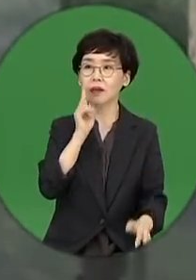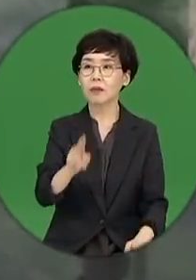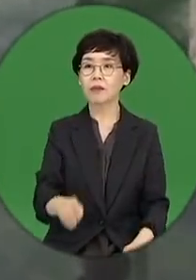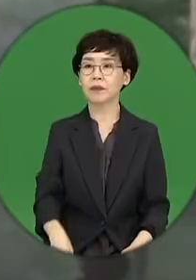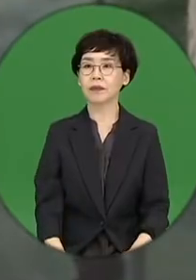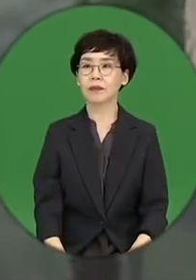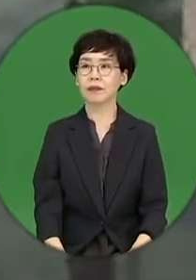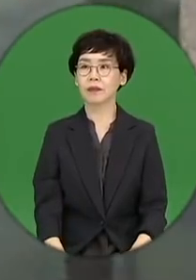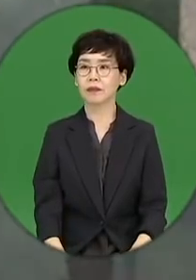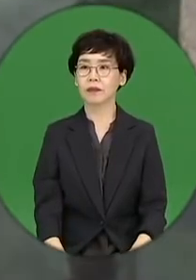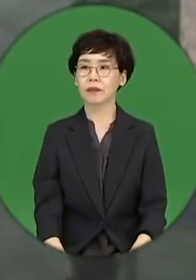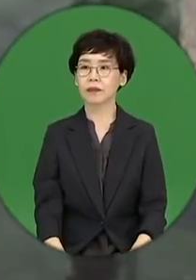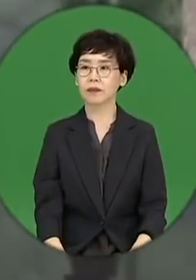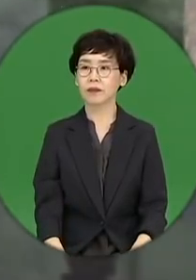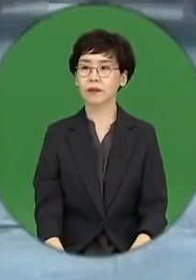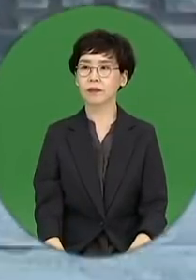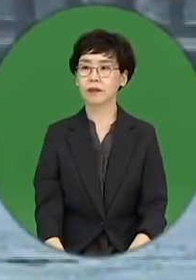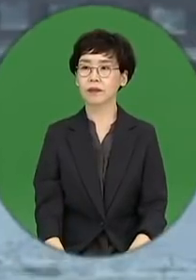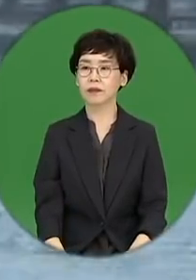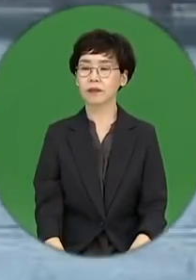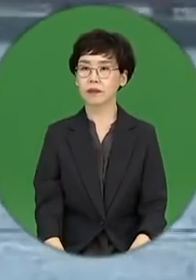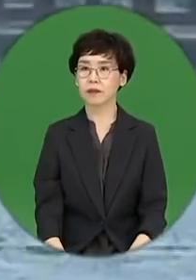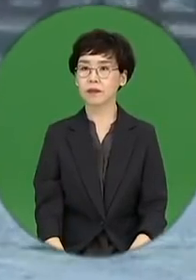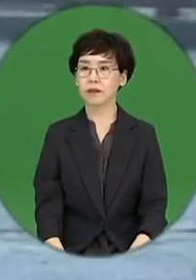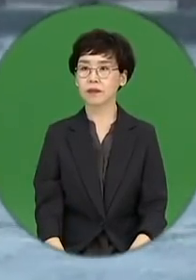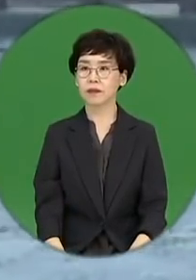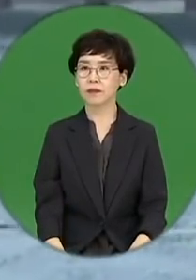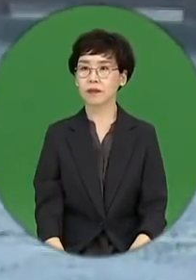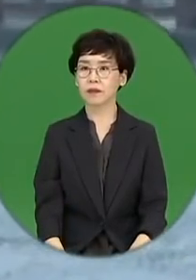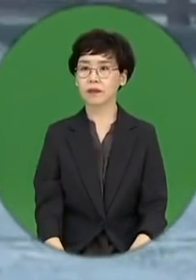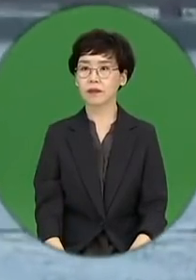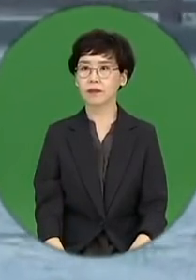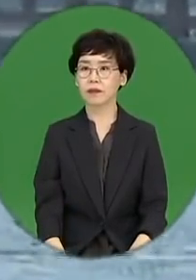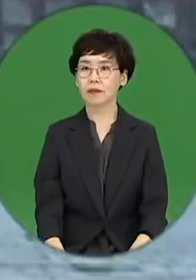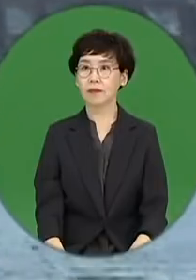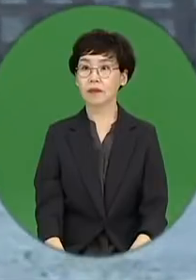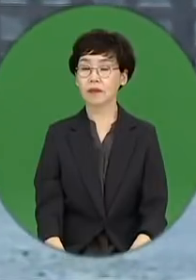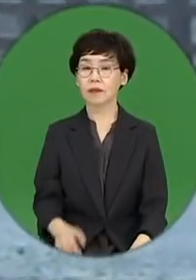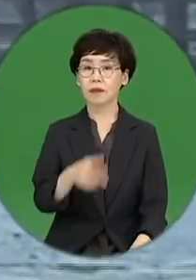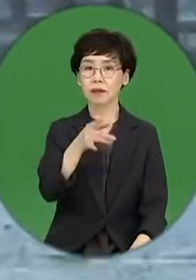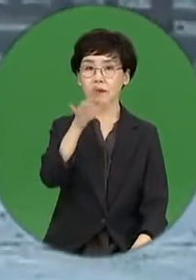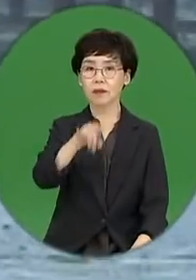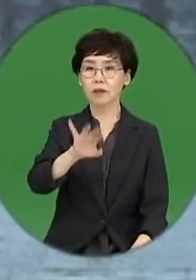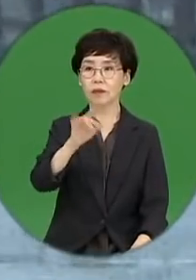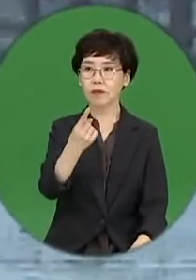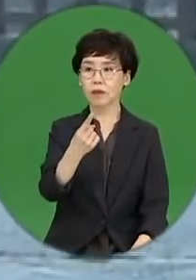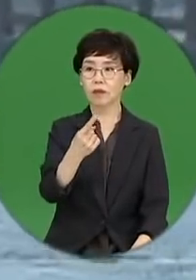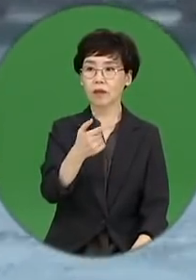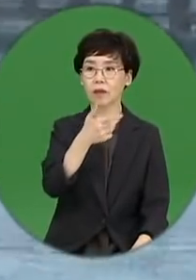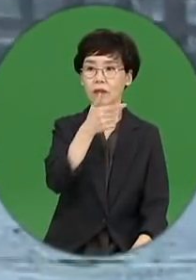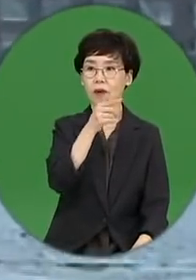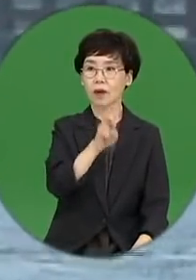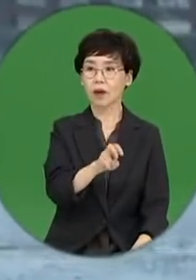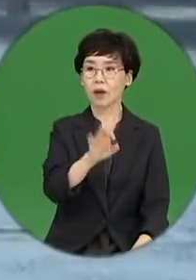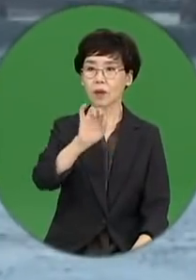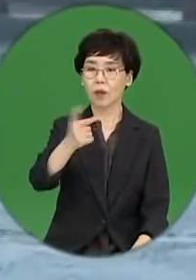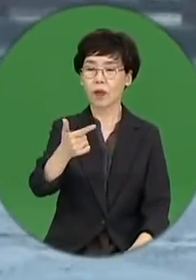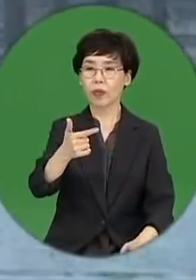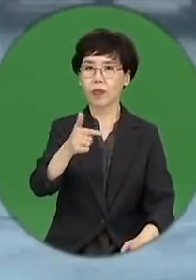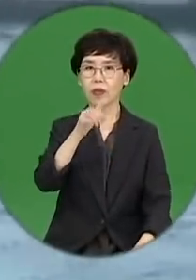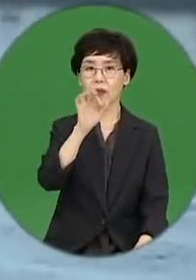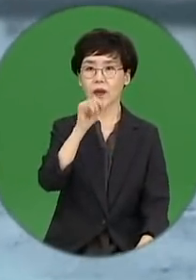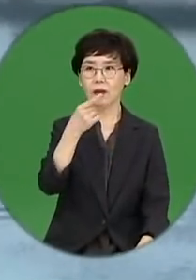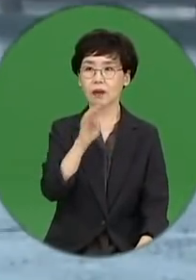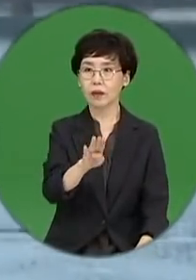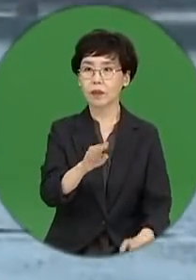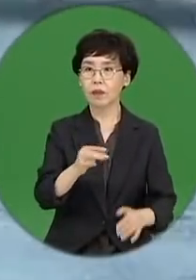있을 겁니다. 미암나 씨가 제보를 해주셨네요. 예. 그리고 서귀포 남원읍입니다. 지금 파도가